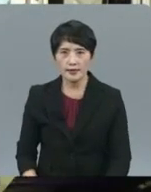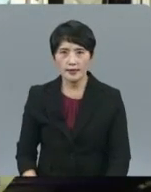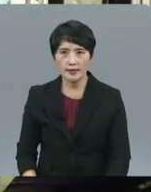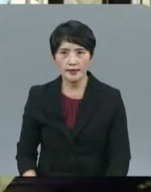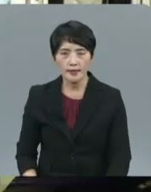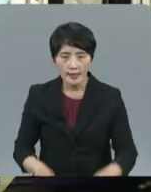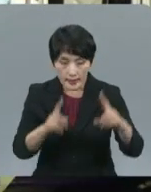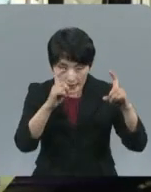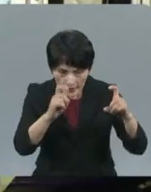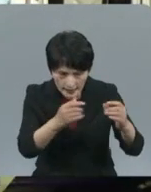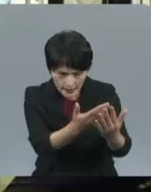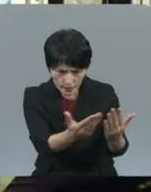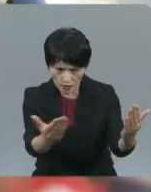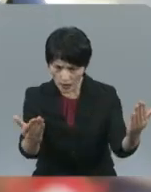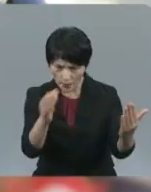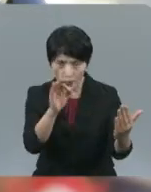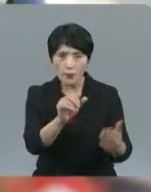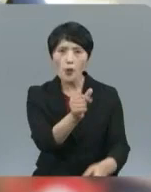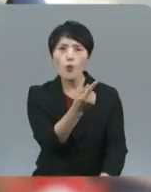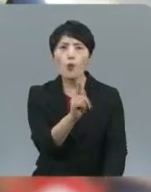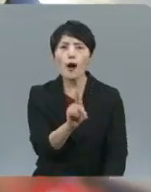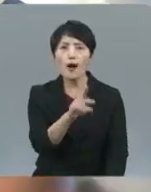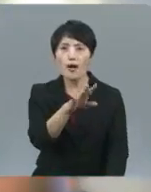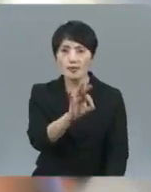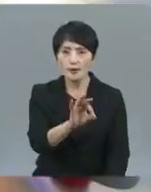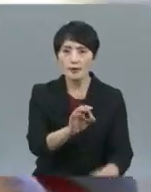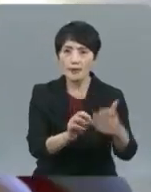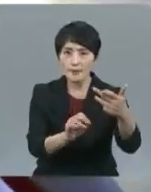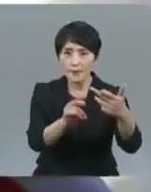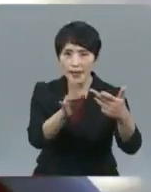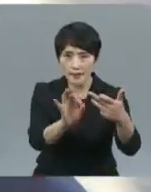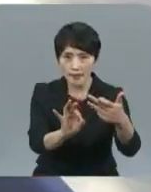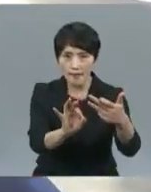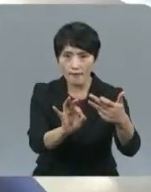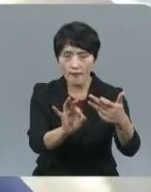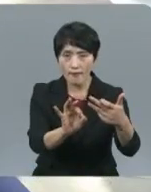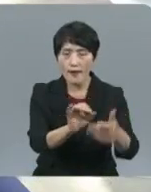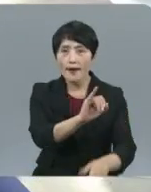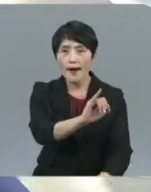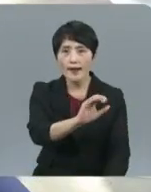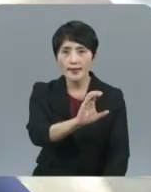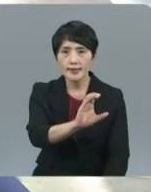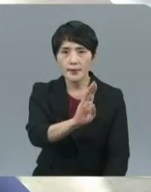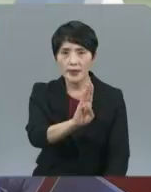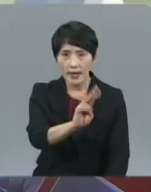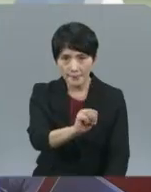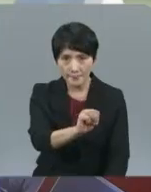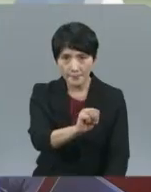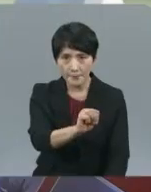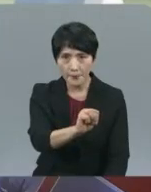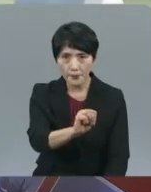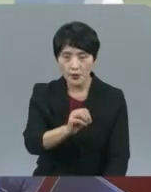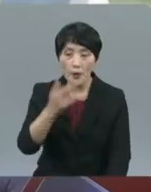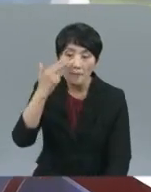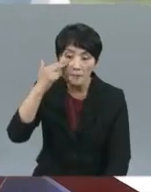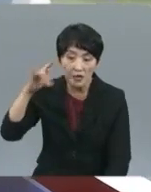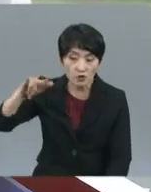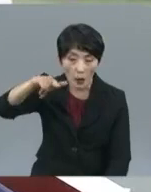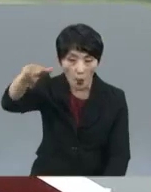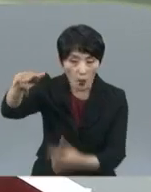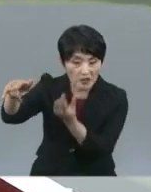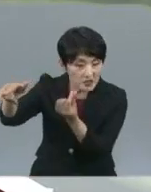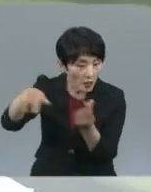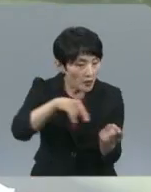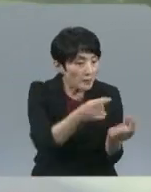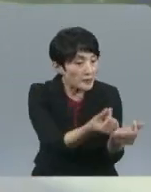Chủ tịch Kim đã cùng đoàn đại diện Nga tham quan triển lãm trang bị vũ trang 2023 và giới thiệu các thiết bị kỹ thuật chiến đấu và